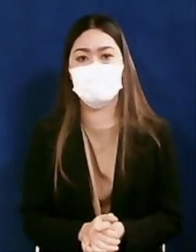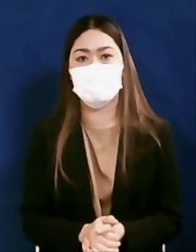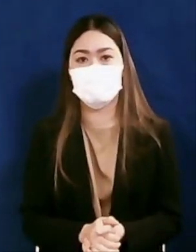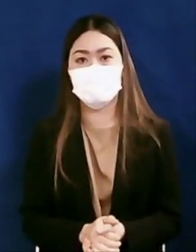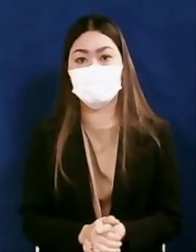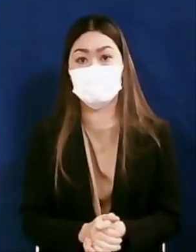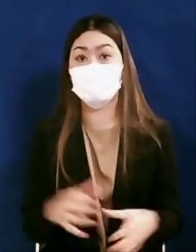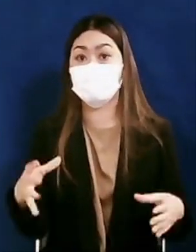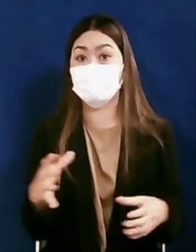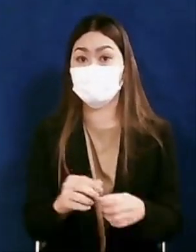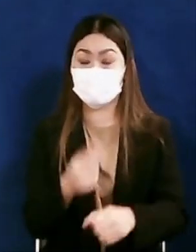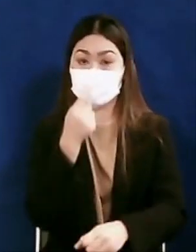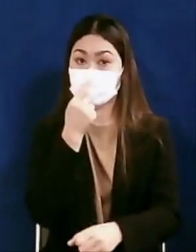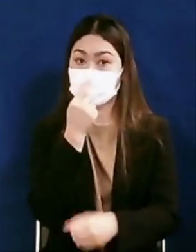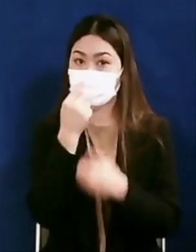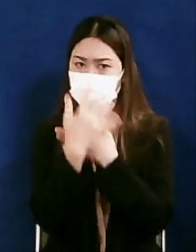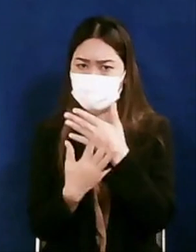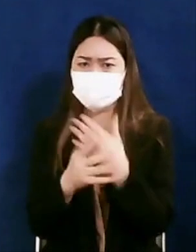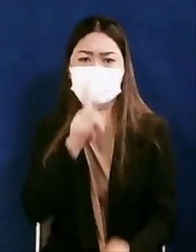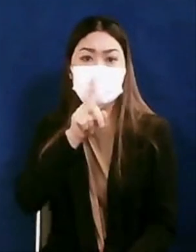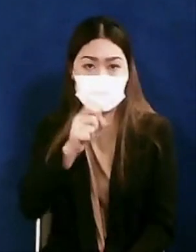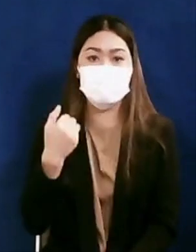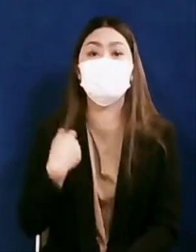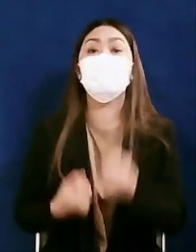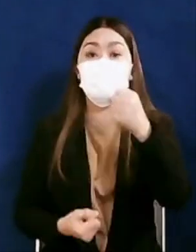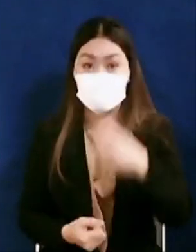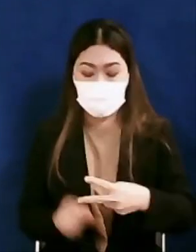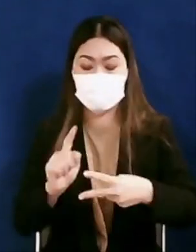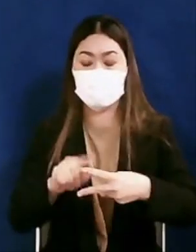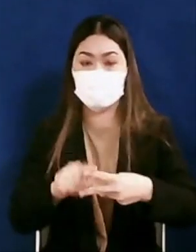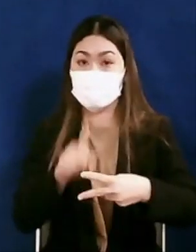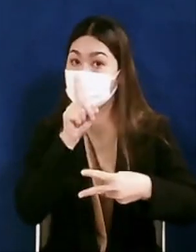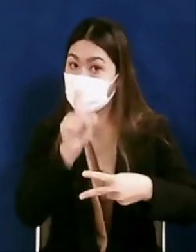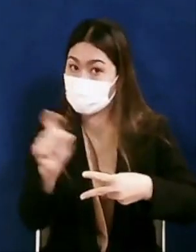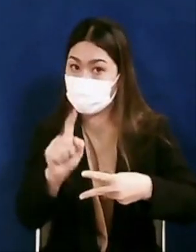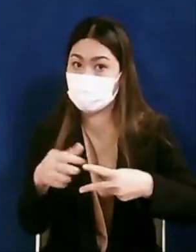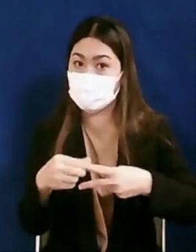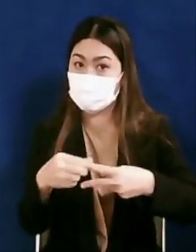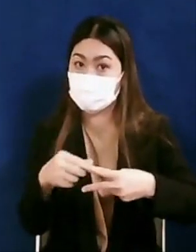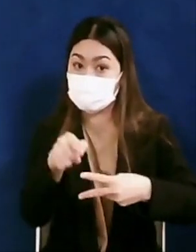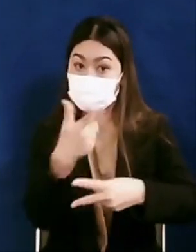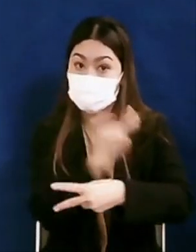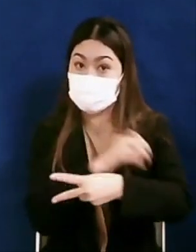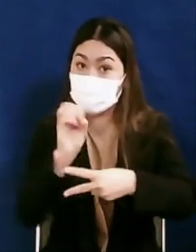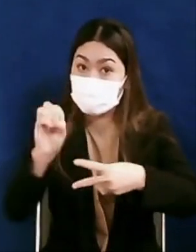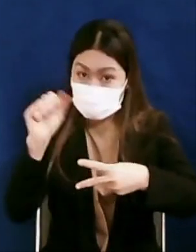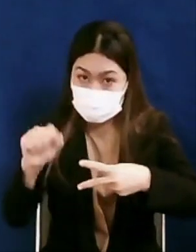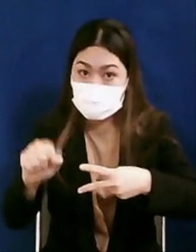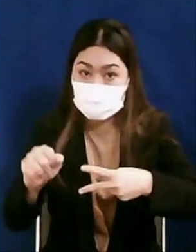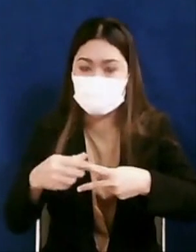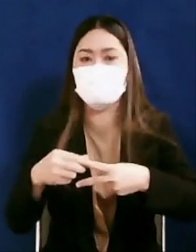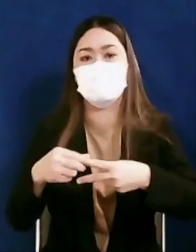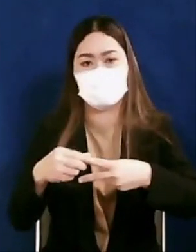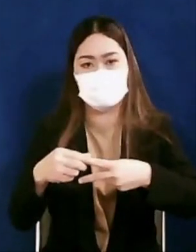คนที่ถูกเจาะเลือดเนี่ยจะถูกถามคำถาม2คำถามนะครับต้องเช็คก่อน1คุณยังไม่เคยฉีดวัคซีนใดๆเลยนะ